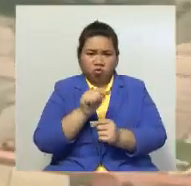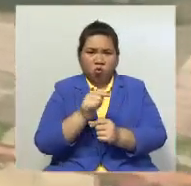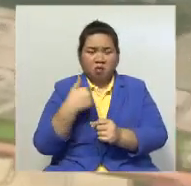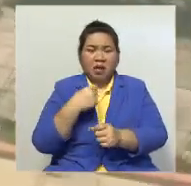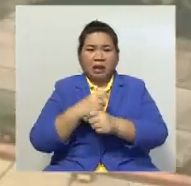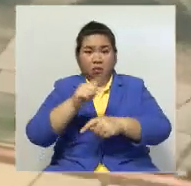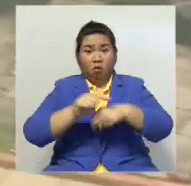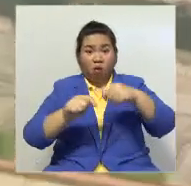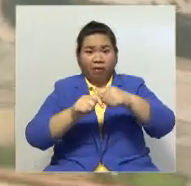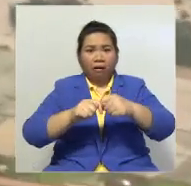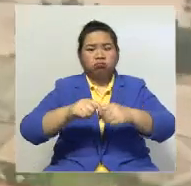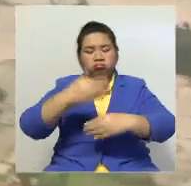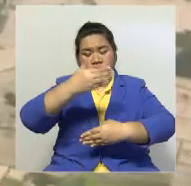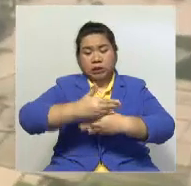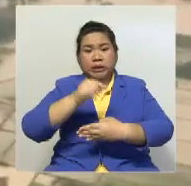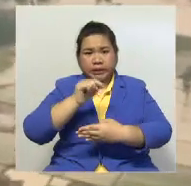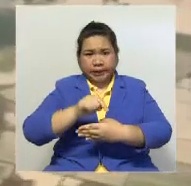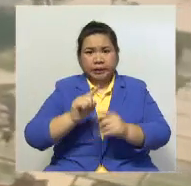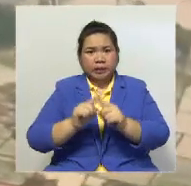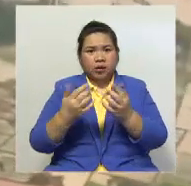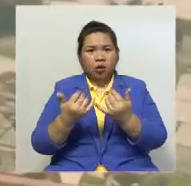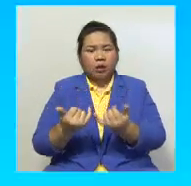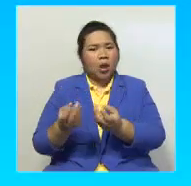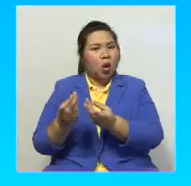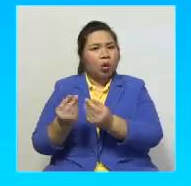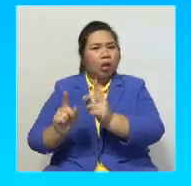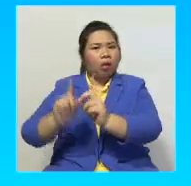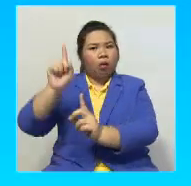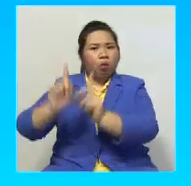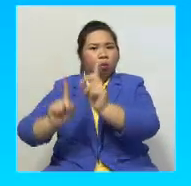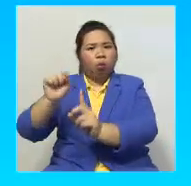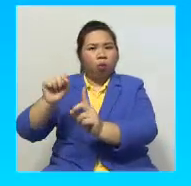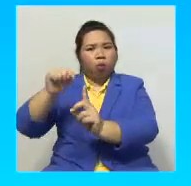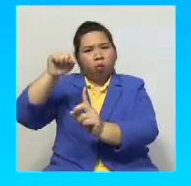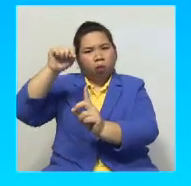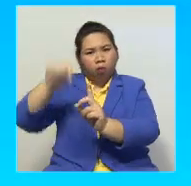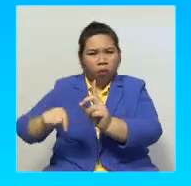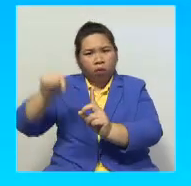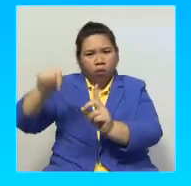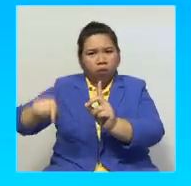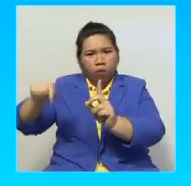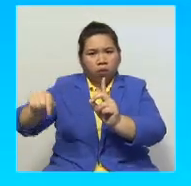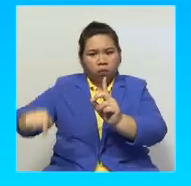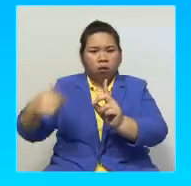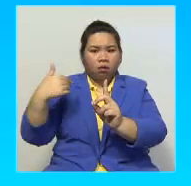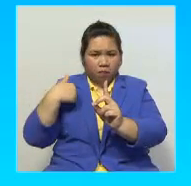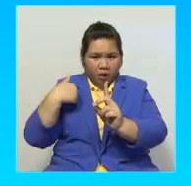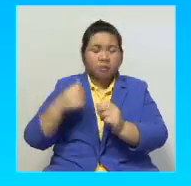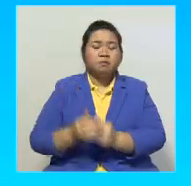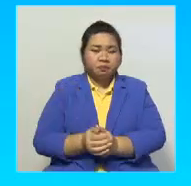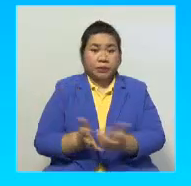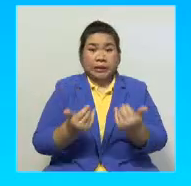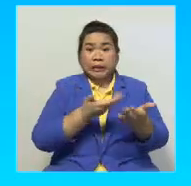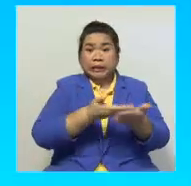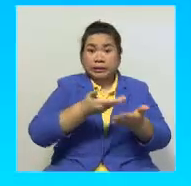แห่งนี้แล้วก็ทำให้แน่นอนค่ะตอนนี้ตัวเลขในตลาดหุ้นเนี่ยมีการปรับตัวลดลงอย่างต่อเนื่องโดย